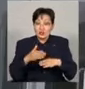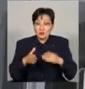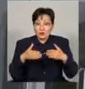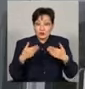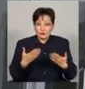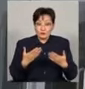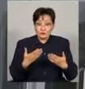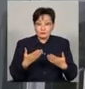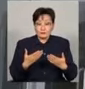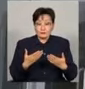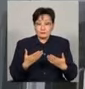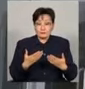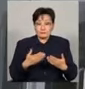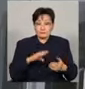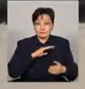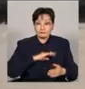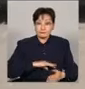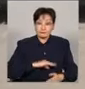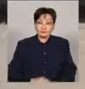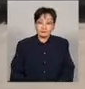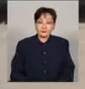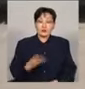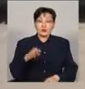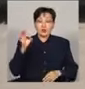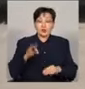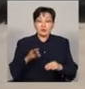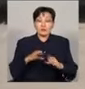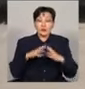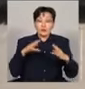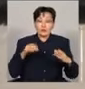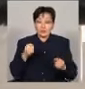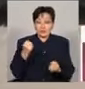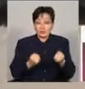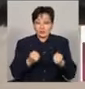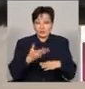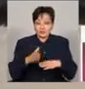естіп, көңілі су сепкендей басылғанын айтады. 4%-лық автонесие негізінде